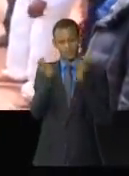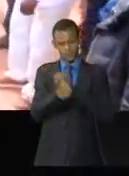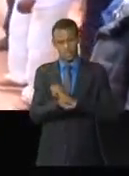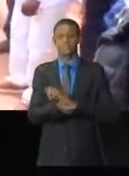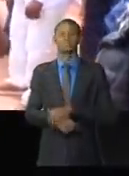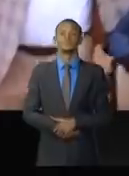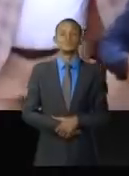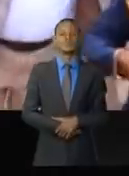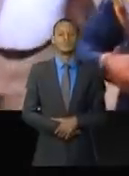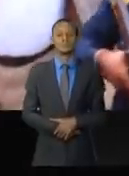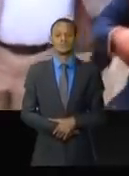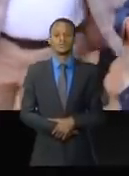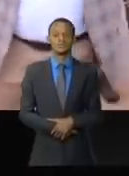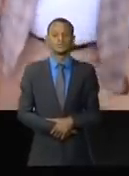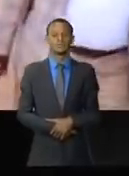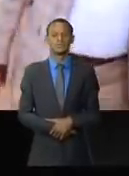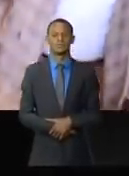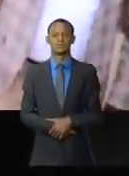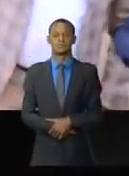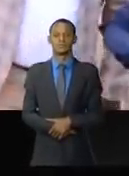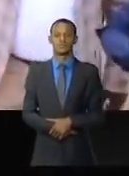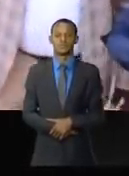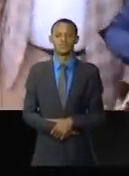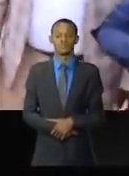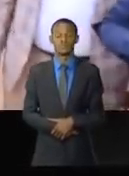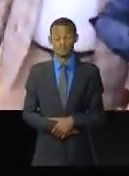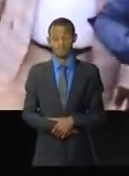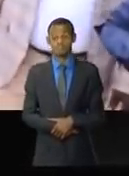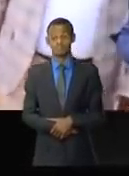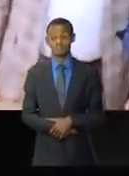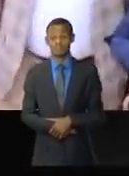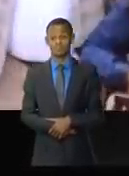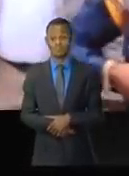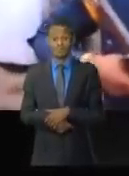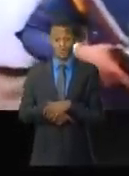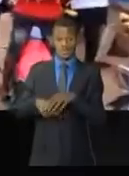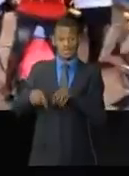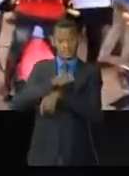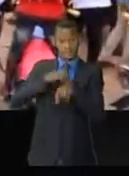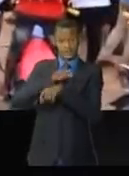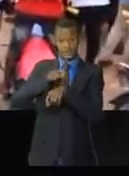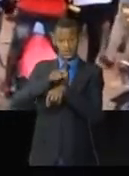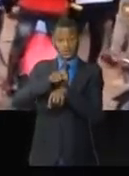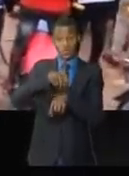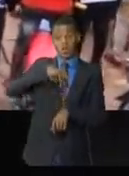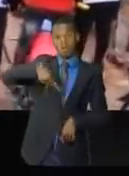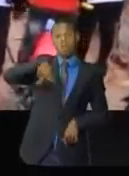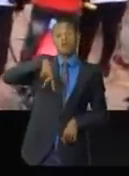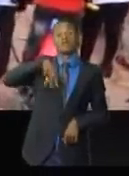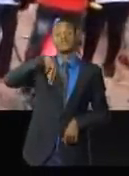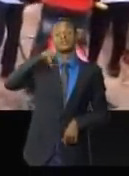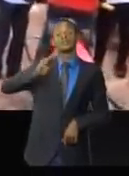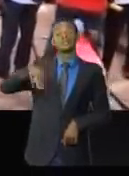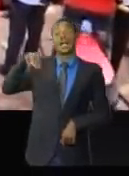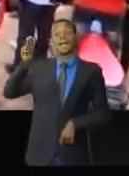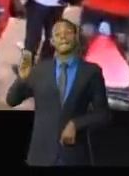Après Kindu, c'est le tour de Pangui de recevoir Maître Bernard Takaishi Ngoumbi. Le périple démarre à Kailo,